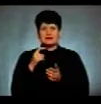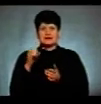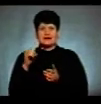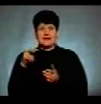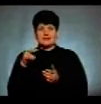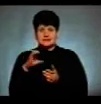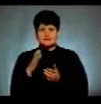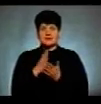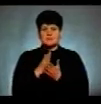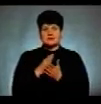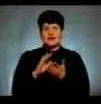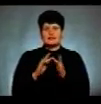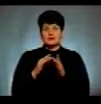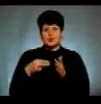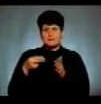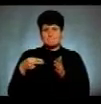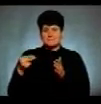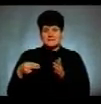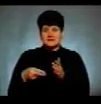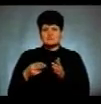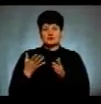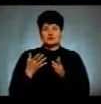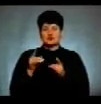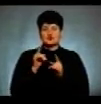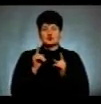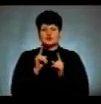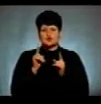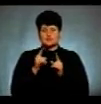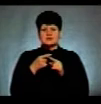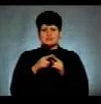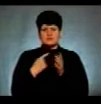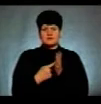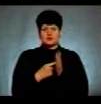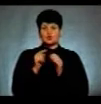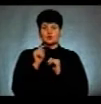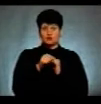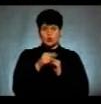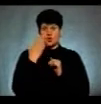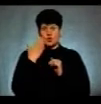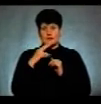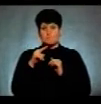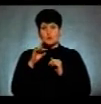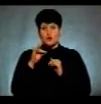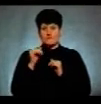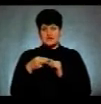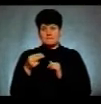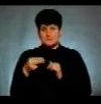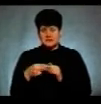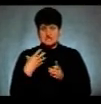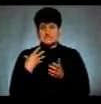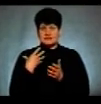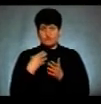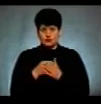мати електронний підпис для того, щоб відпуск лікарського засобу буде підтверджений тоді, коли провізор підпише своїм електронним